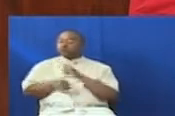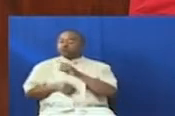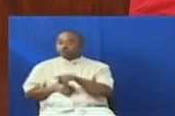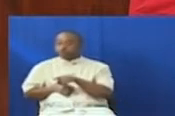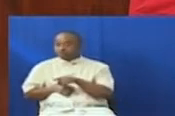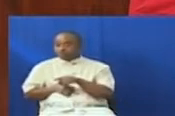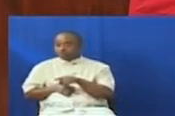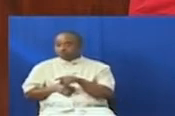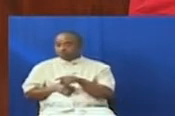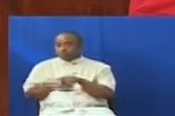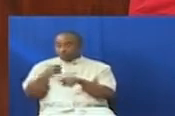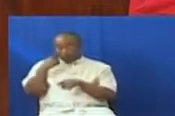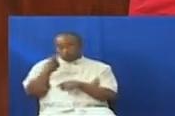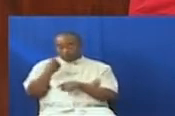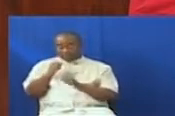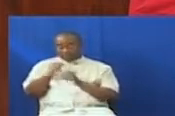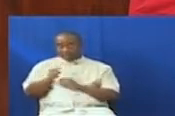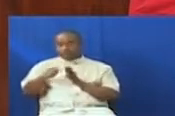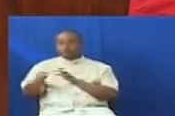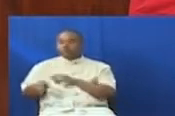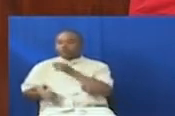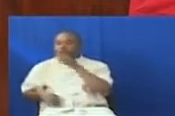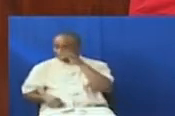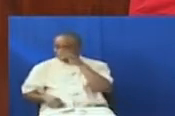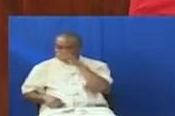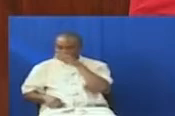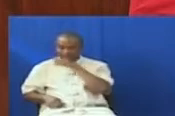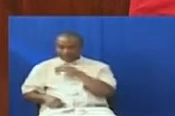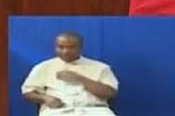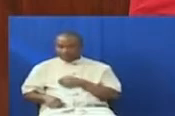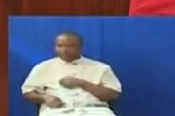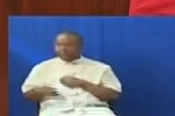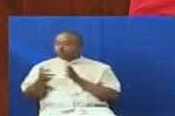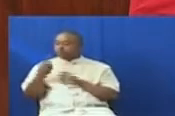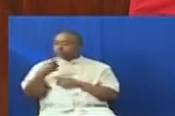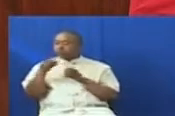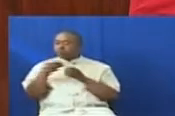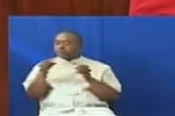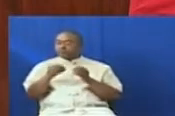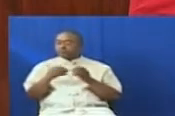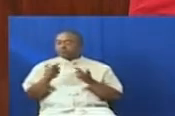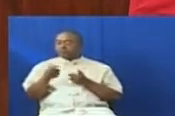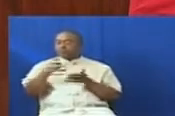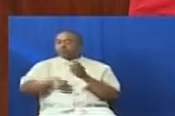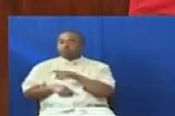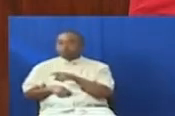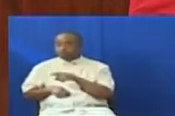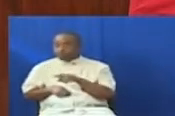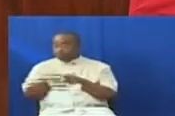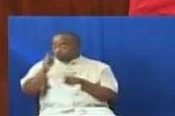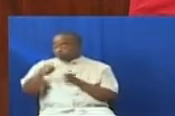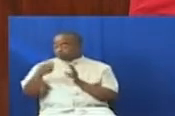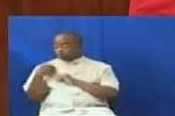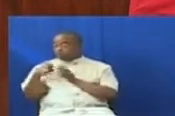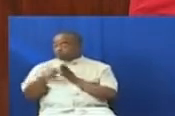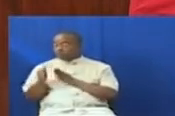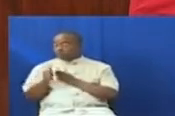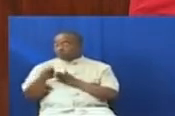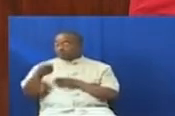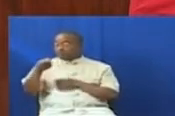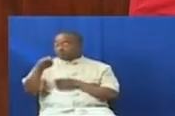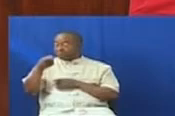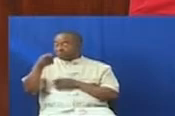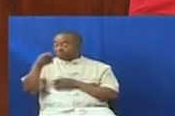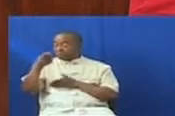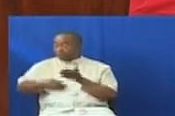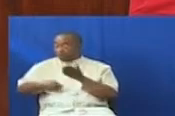kiasi wanatakiwa walipe kama vile kwa penalty ya kucheleweshwa mikopo. Na wakati wanaolipa mikopo ile sio wao, ni